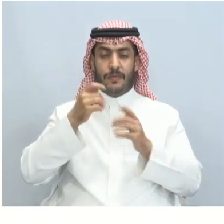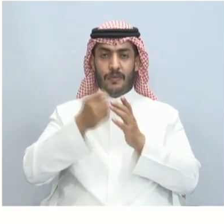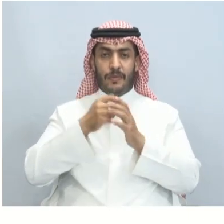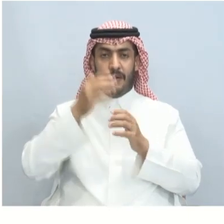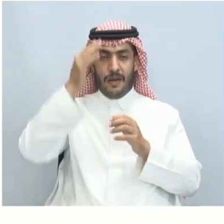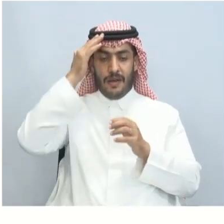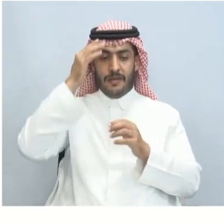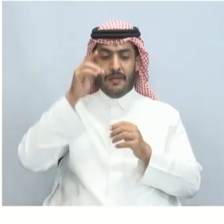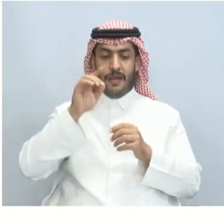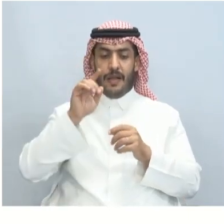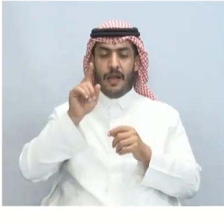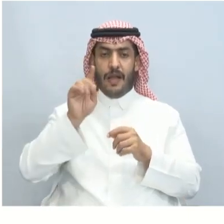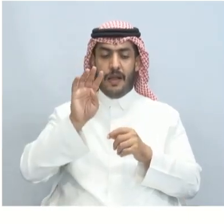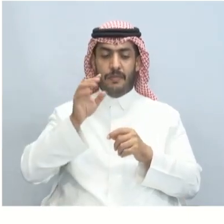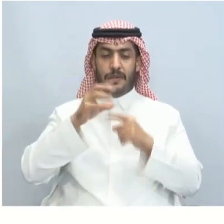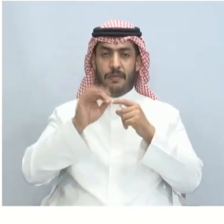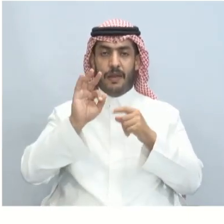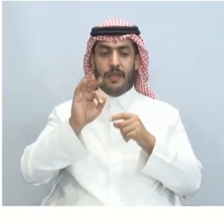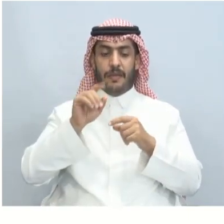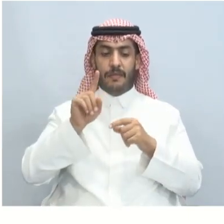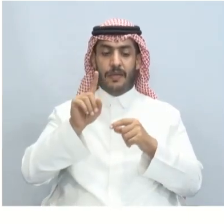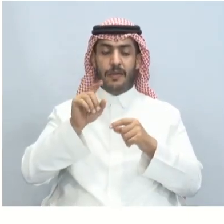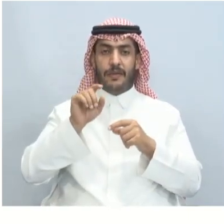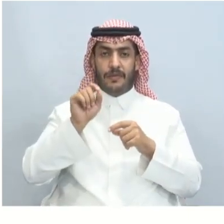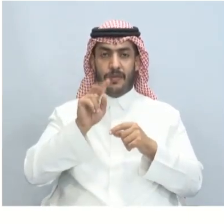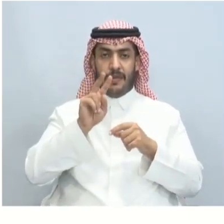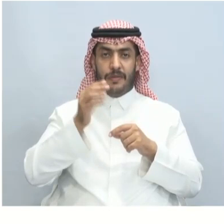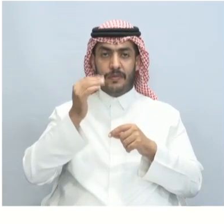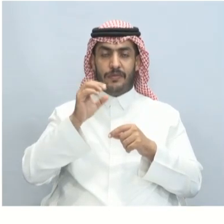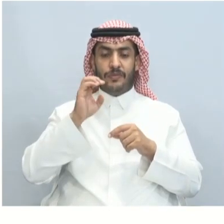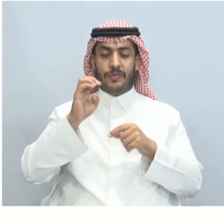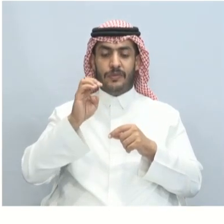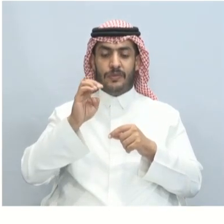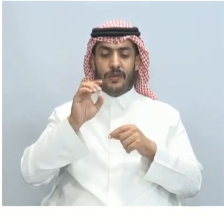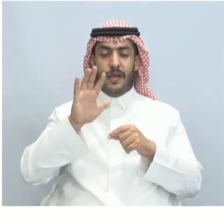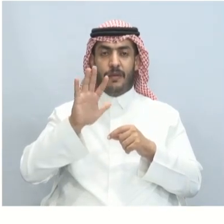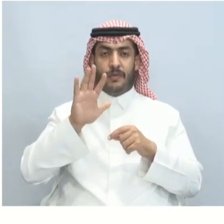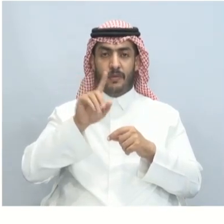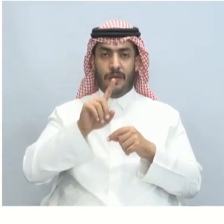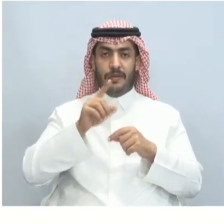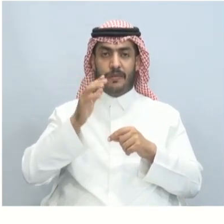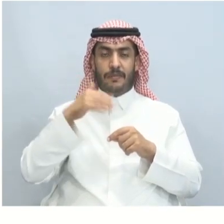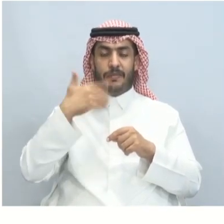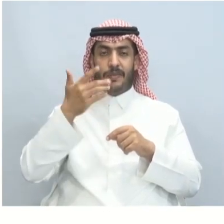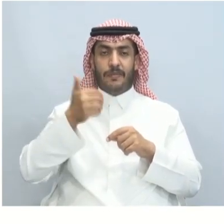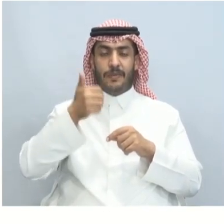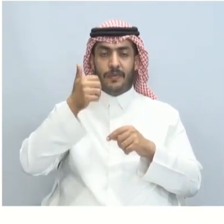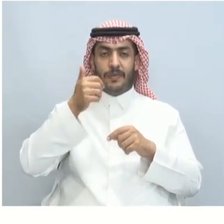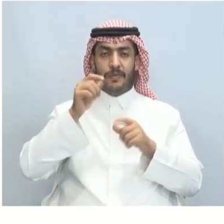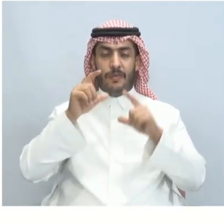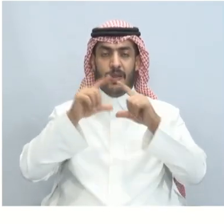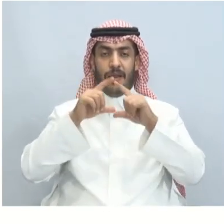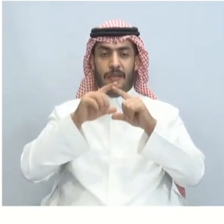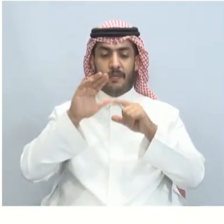رؤوسه الف 4 وسالب 3 ب ص0 و 2 ج 5 ووا ثم اوجد صوره